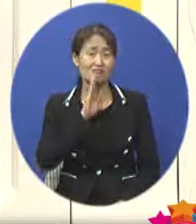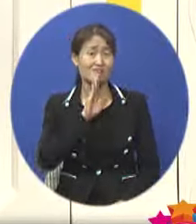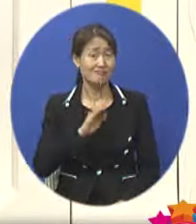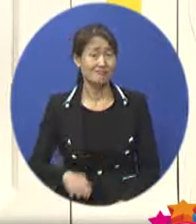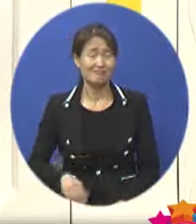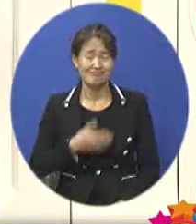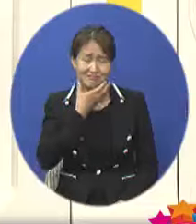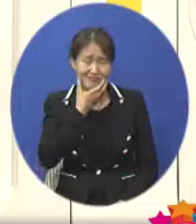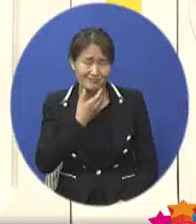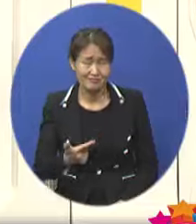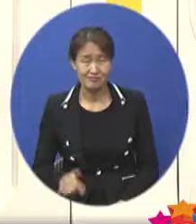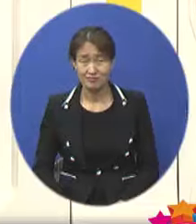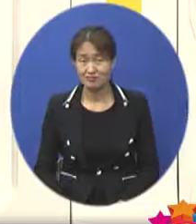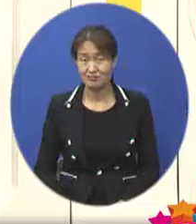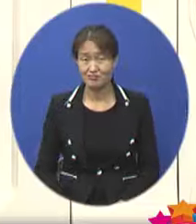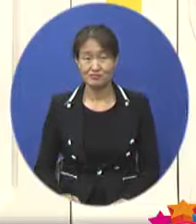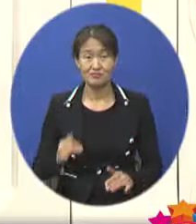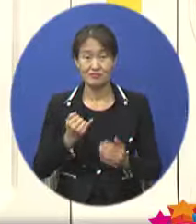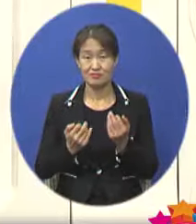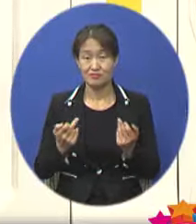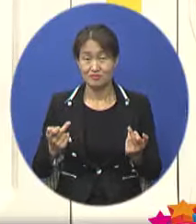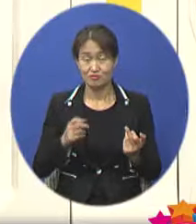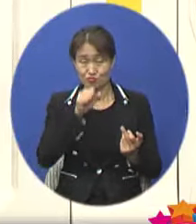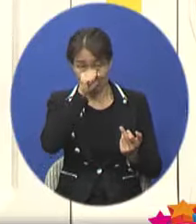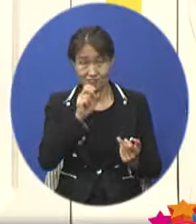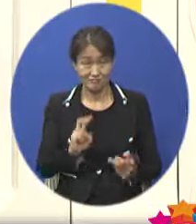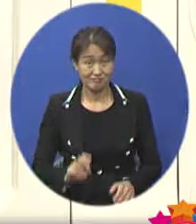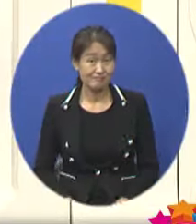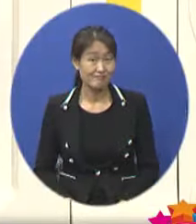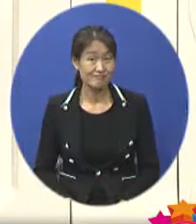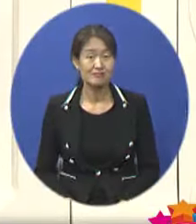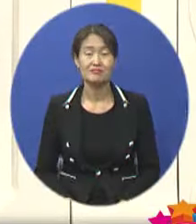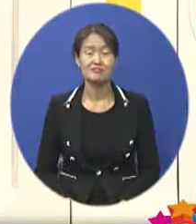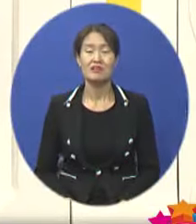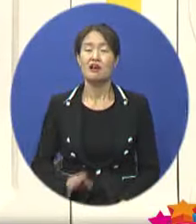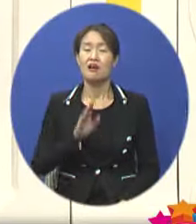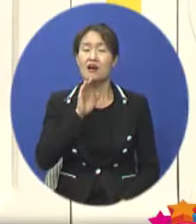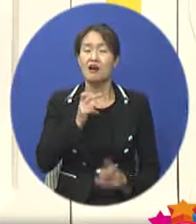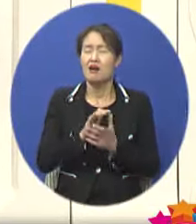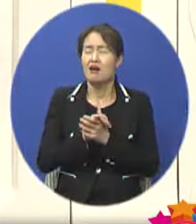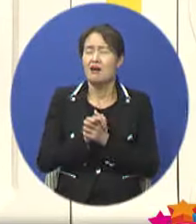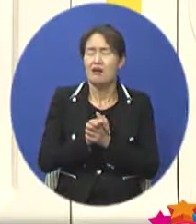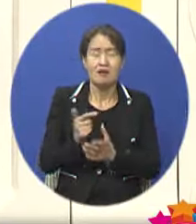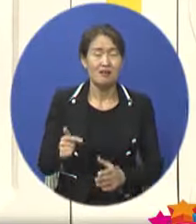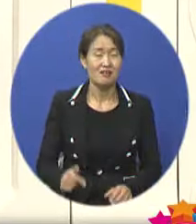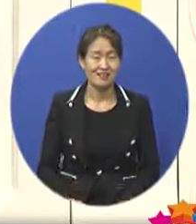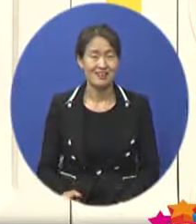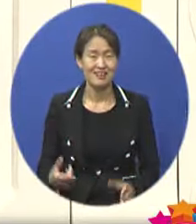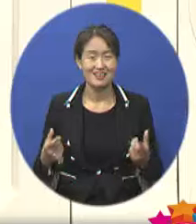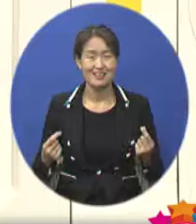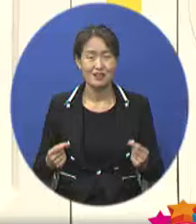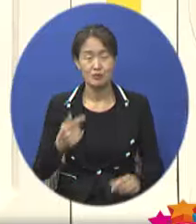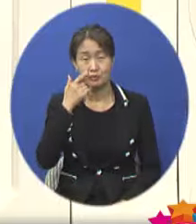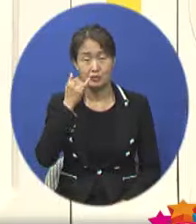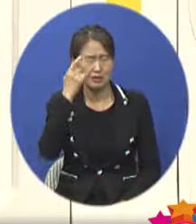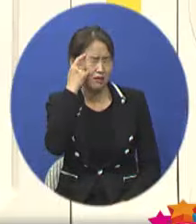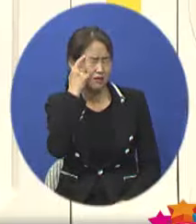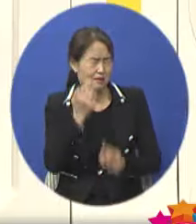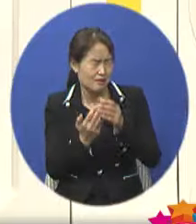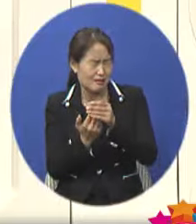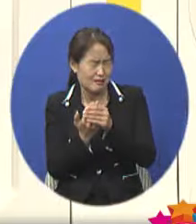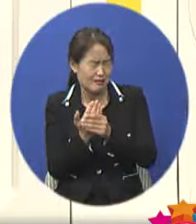이렇게 행복한 거예요. 그 형제간에 예. 그죠? 형제간에 굉장히 우애가 돈독한 것 같고 예, 부모님 생각하는 예.